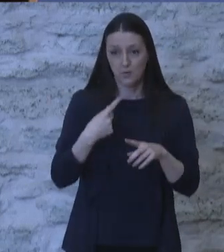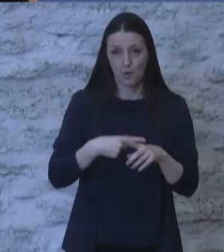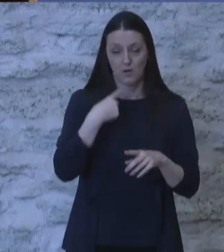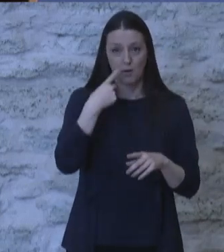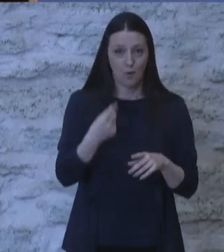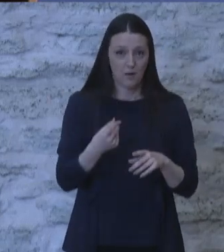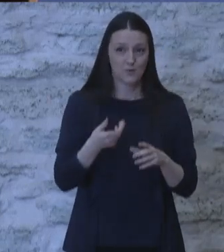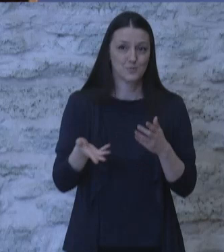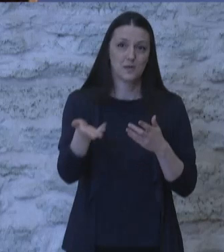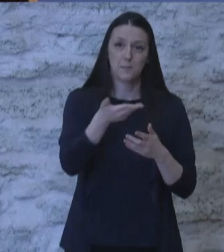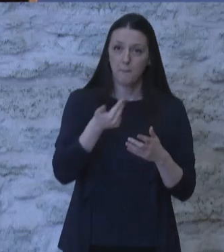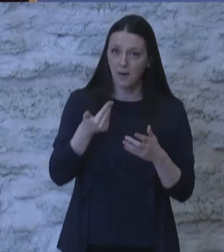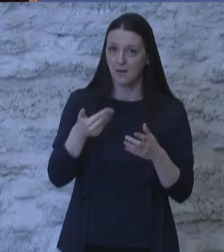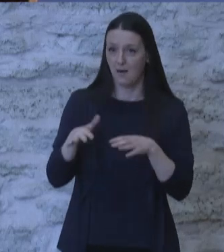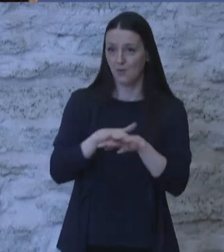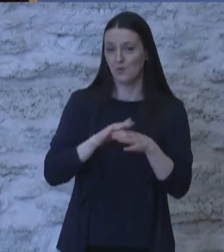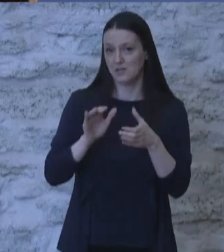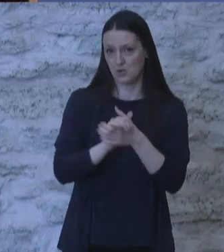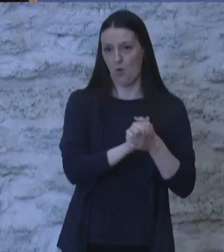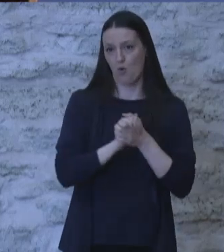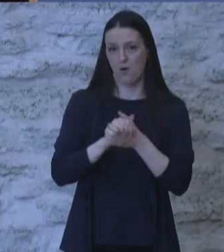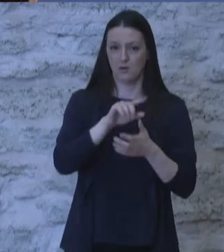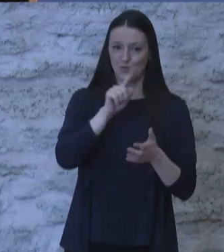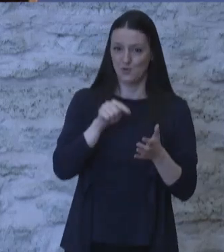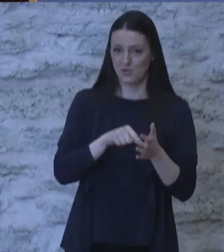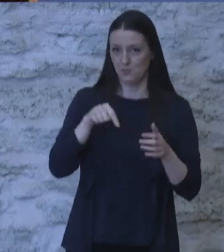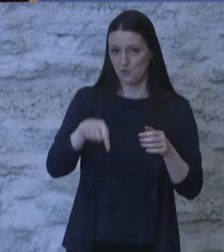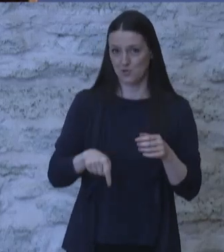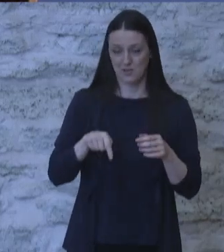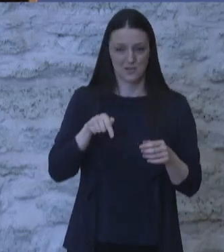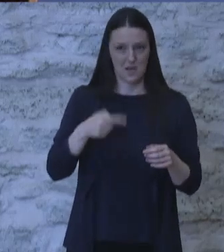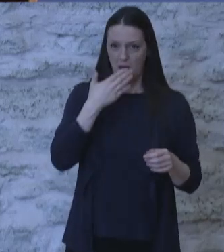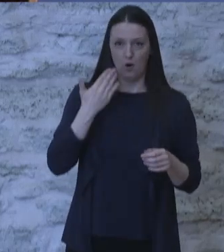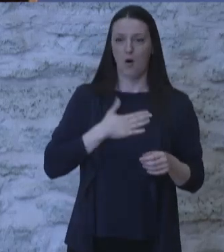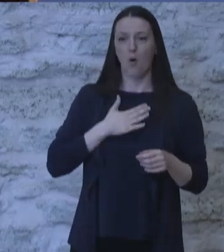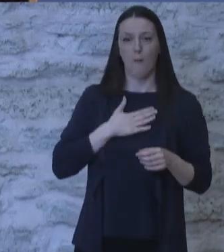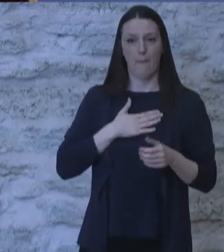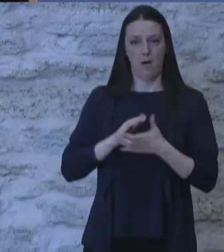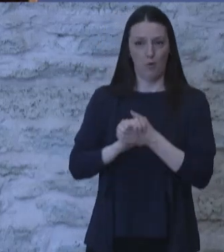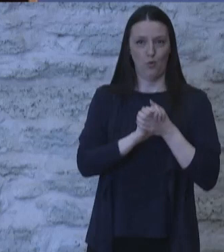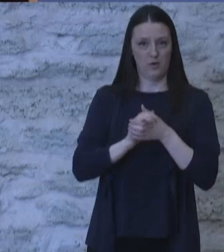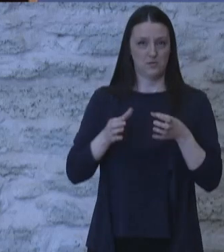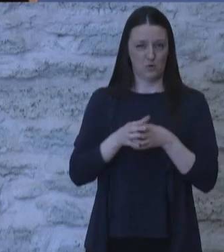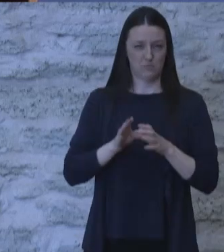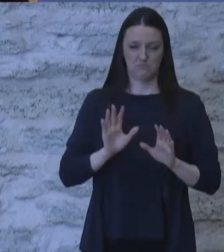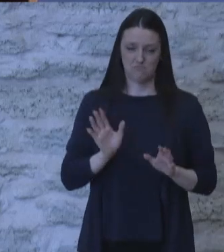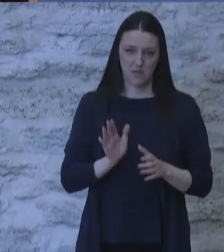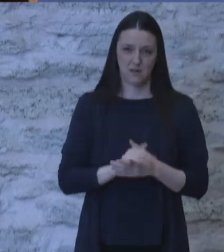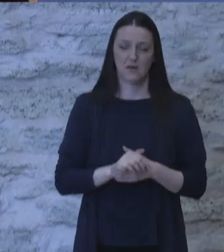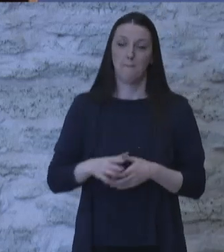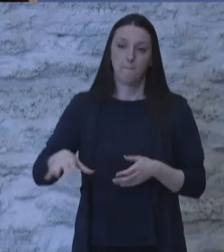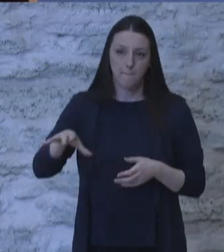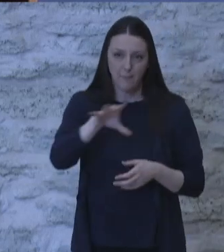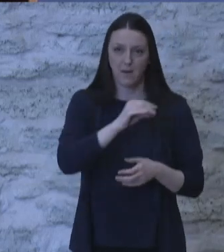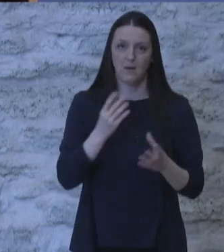on meie ühiskonna küsimus, ei ole sellise minu ühiskonna mudeli küsimus täna, aga see